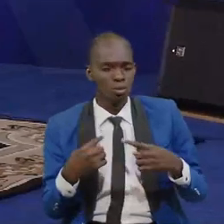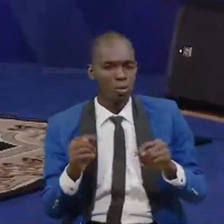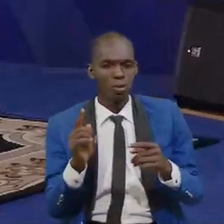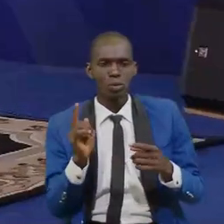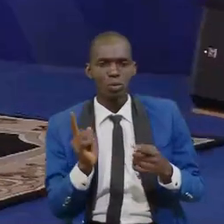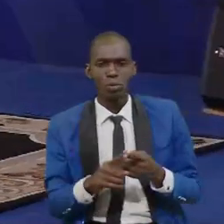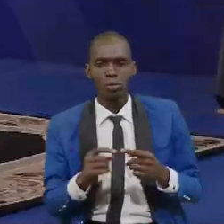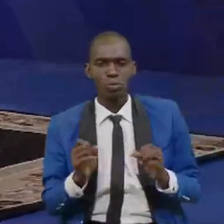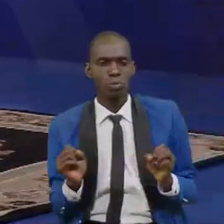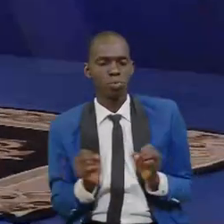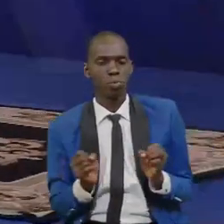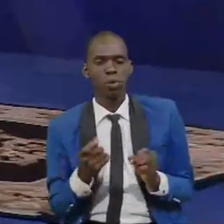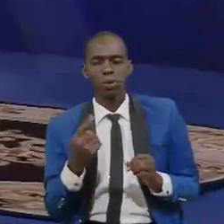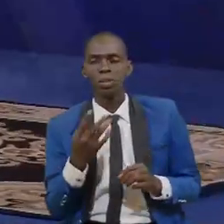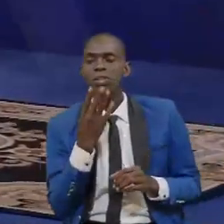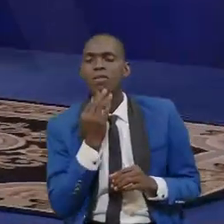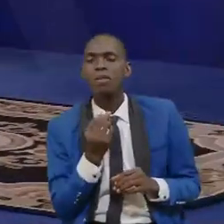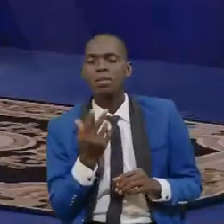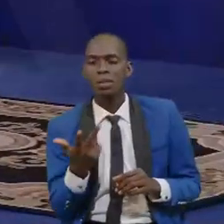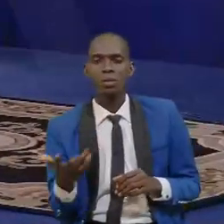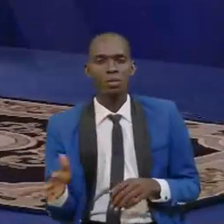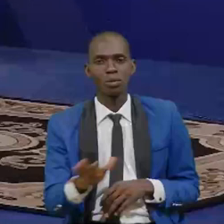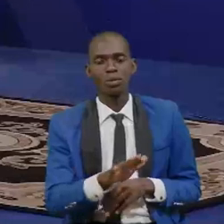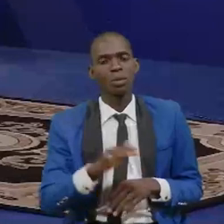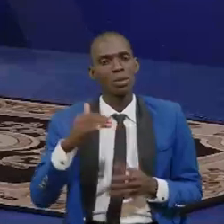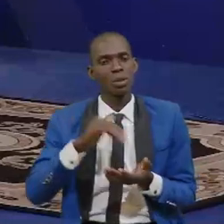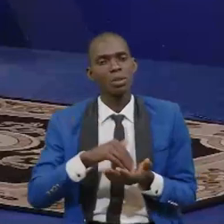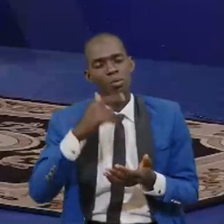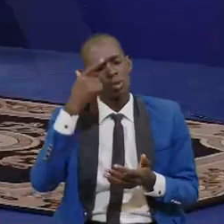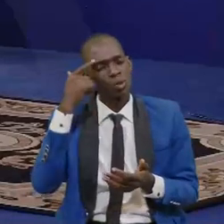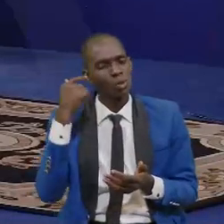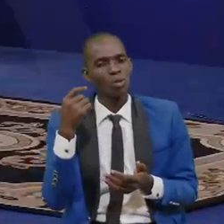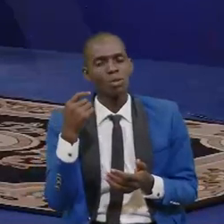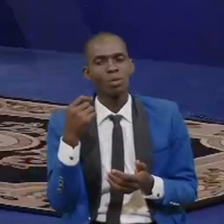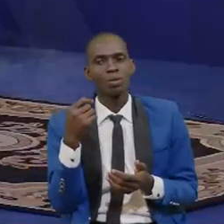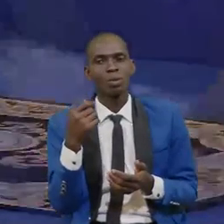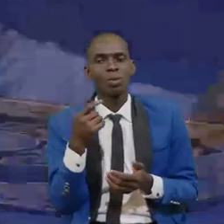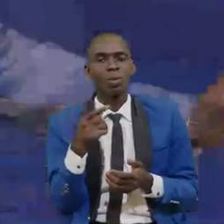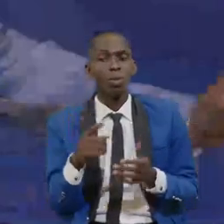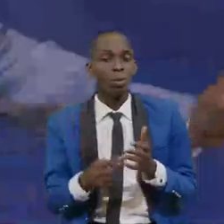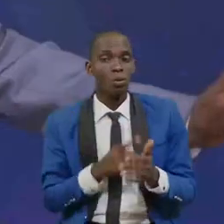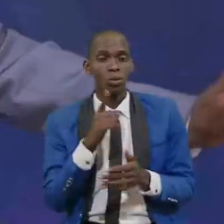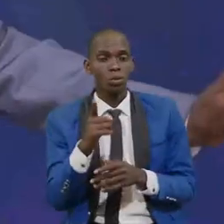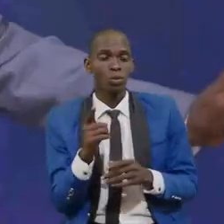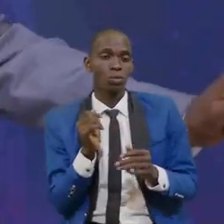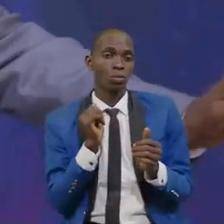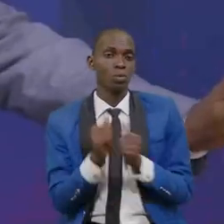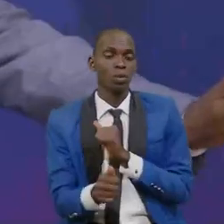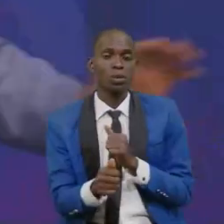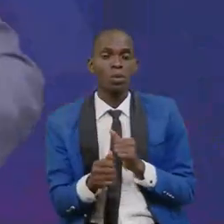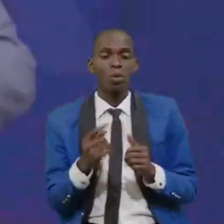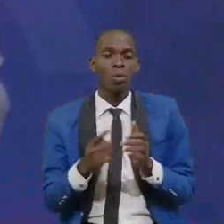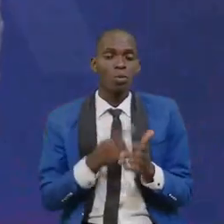menacé Meshach, Shadrach et Abednego avec le feu. Une fois que tu traverses, une fois que tu